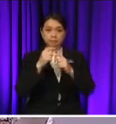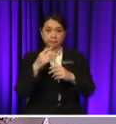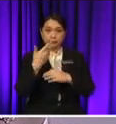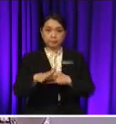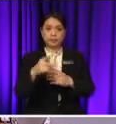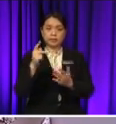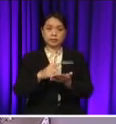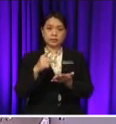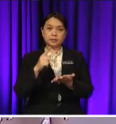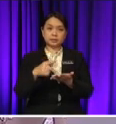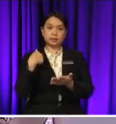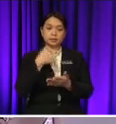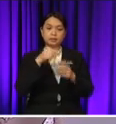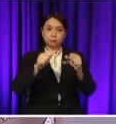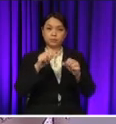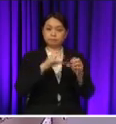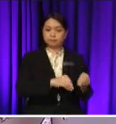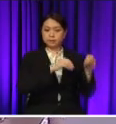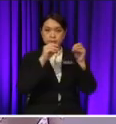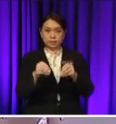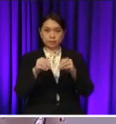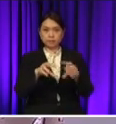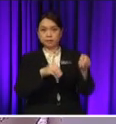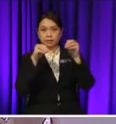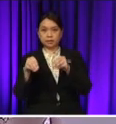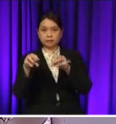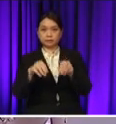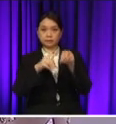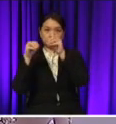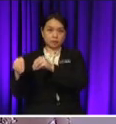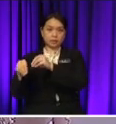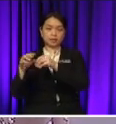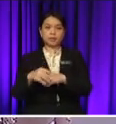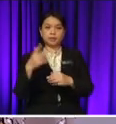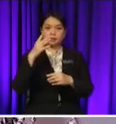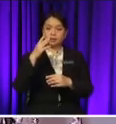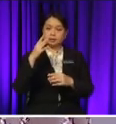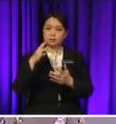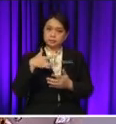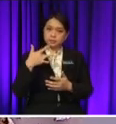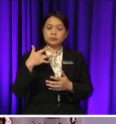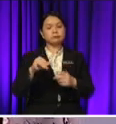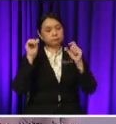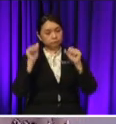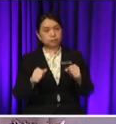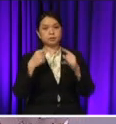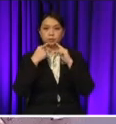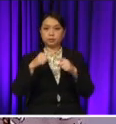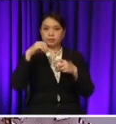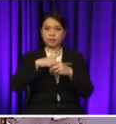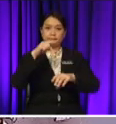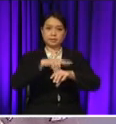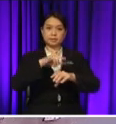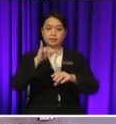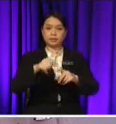pindahkan dan pindahkan Insyaallah Allah akan dapat menjawab dalam bahasa yang ditetapkan tepat